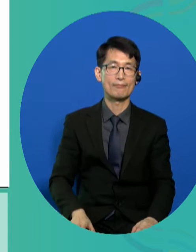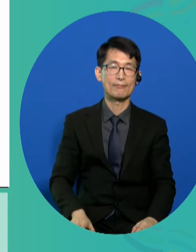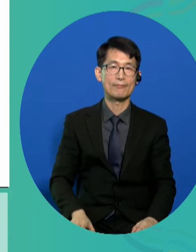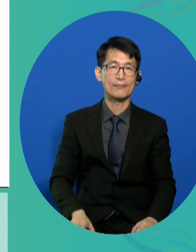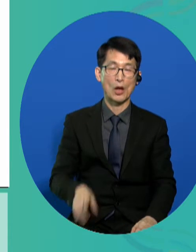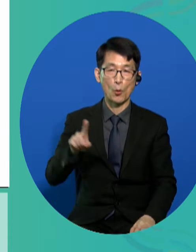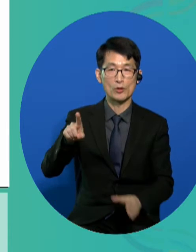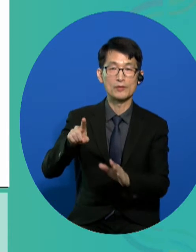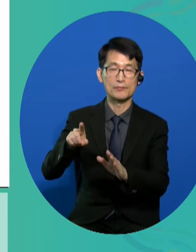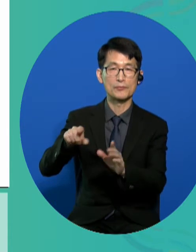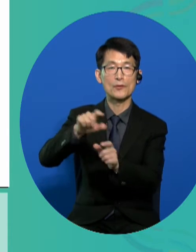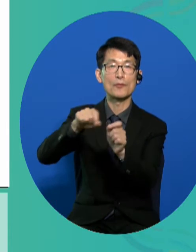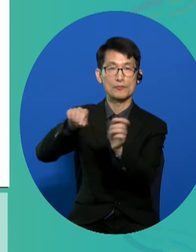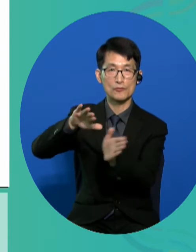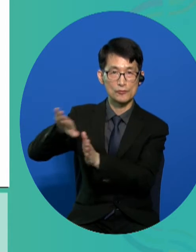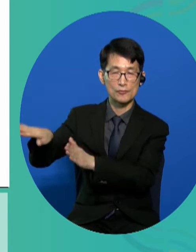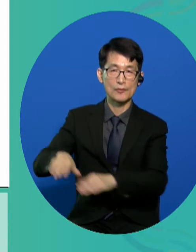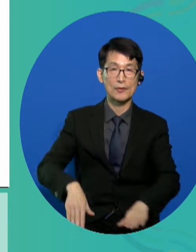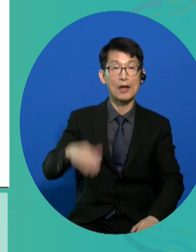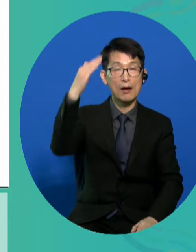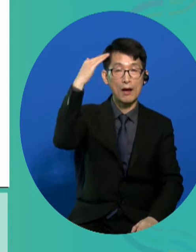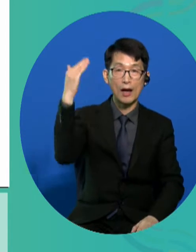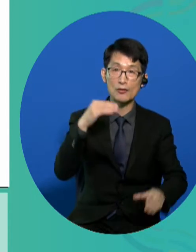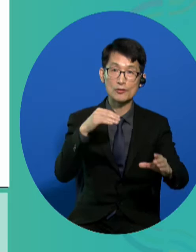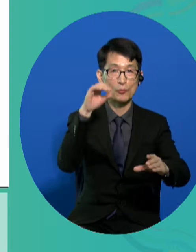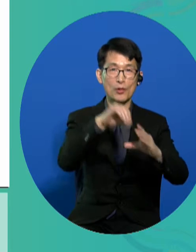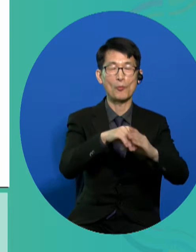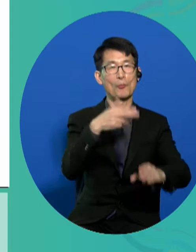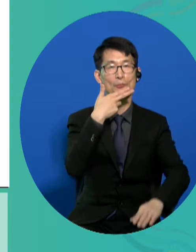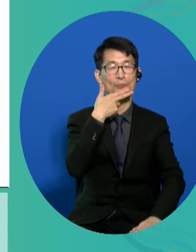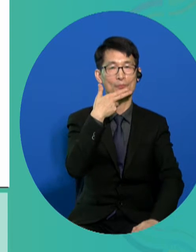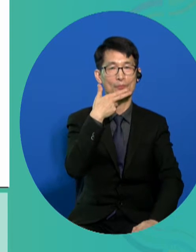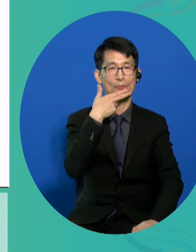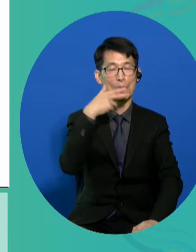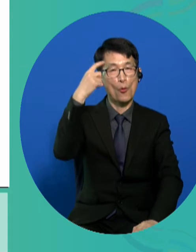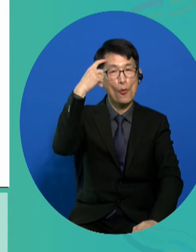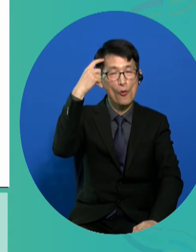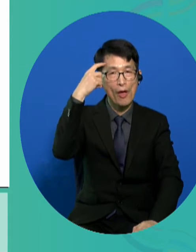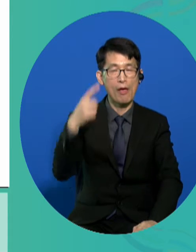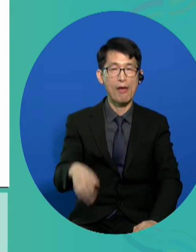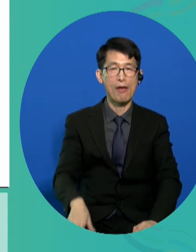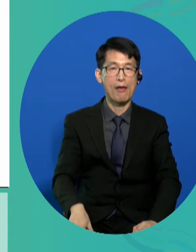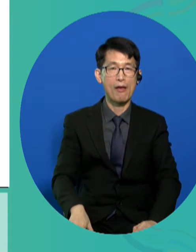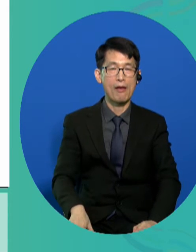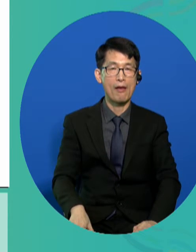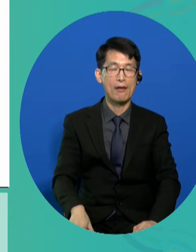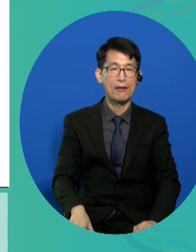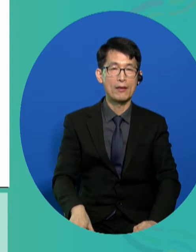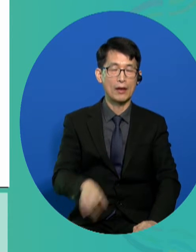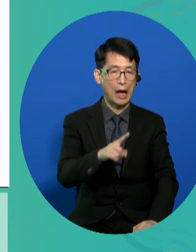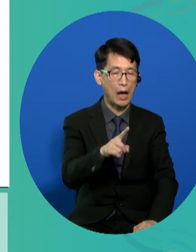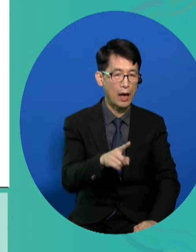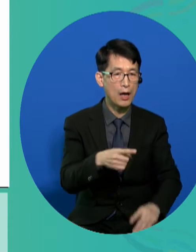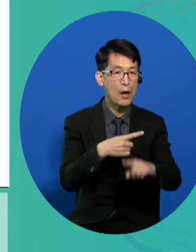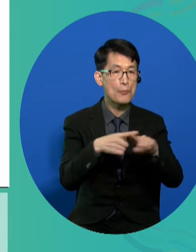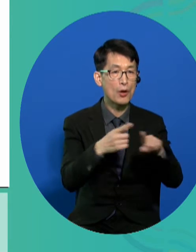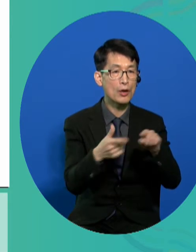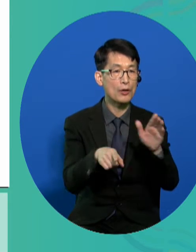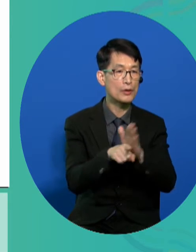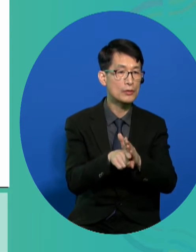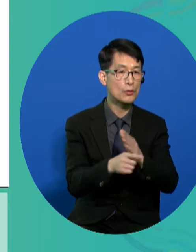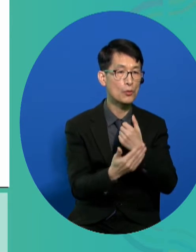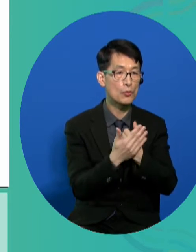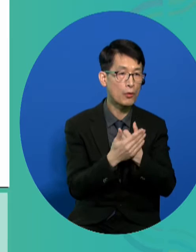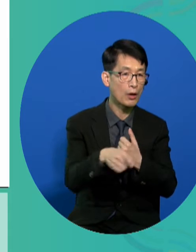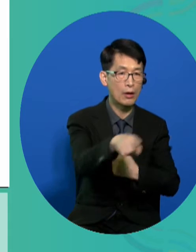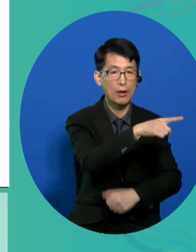정보는 잠시 후에 말씀드리겠습니다. 안타깝게도 한국은 여기에 포함되어 있지 않습니다. 왜냐하면 평가를 할 수 있는 파트너를 찾지 못했기 때문입니다.